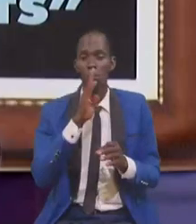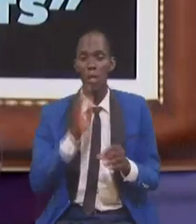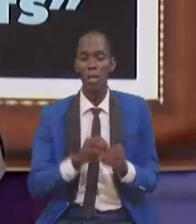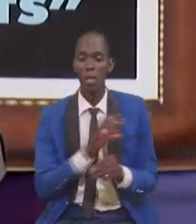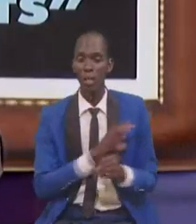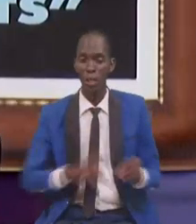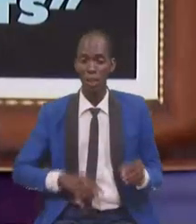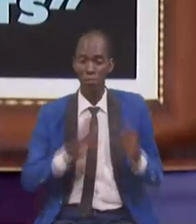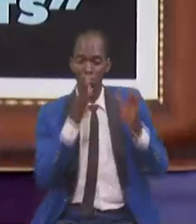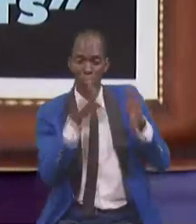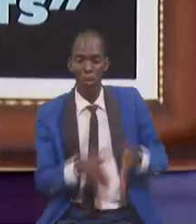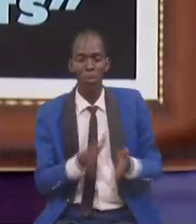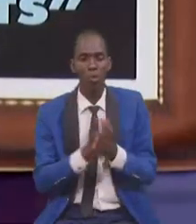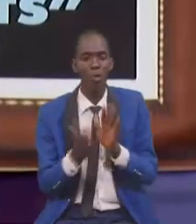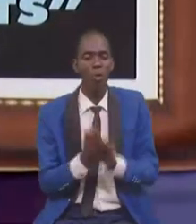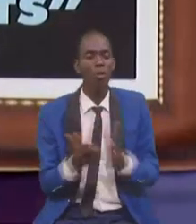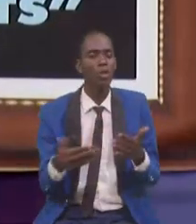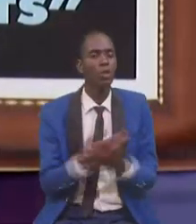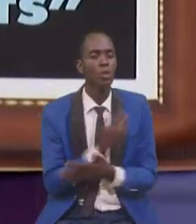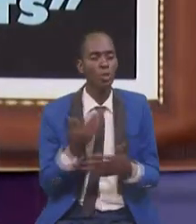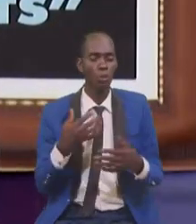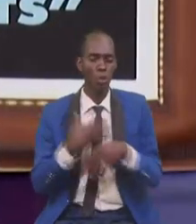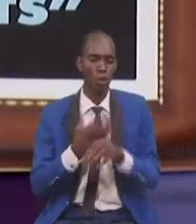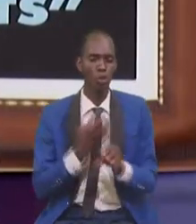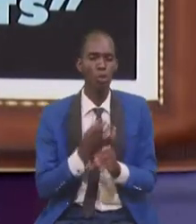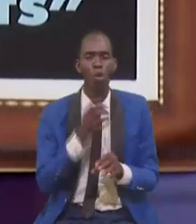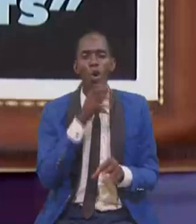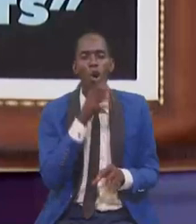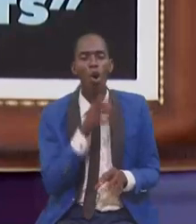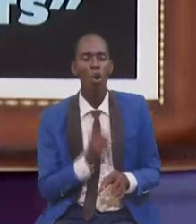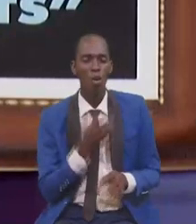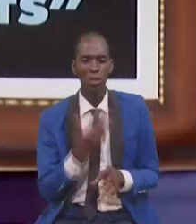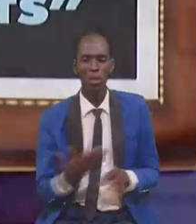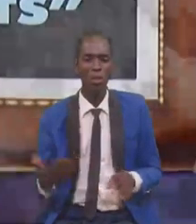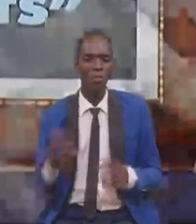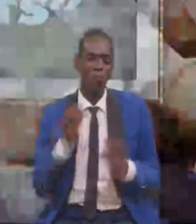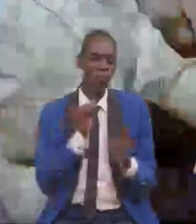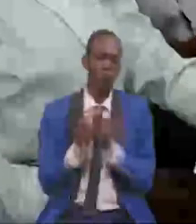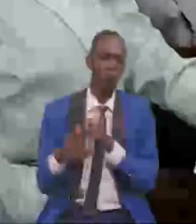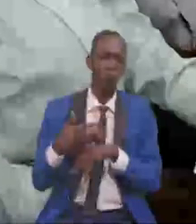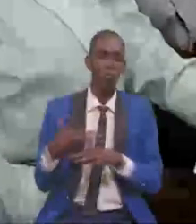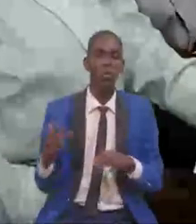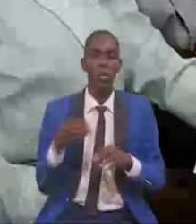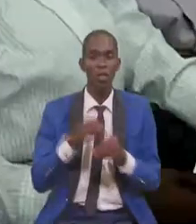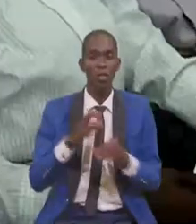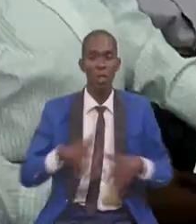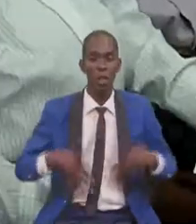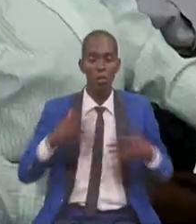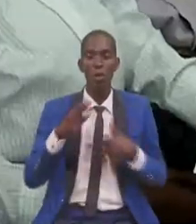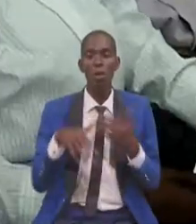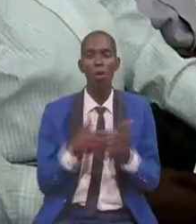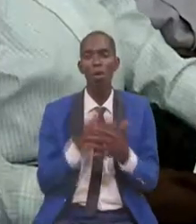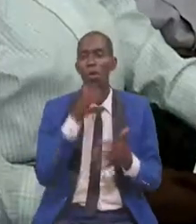une nouvelle créature. Les choses anciennes sont passées. Dans votre vie ce soir, les choses anciennes